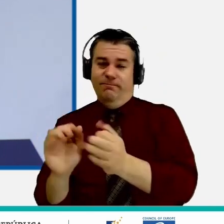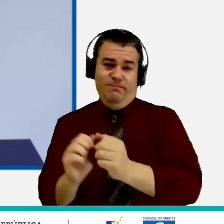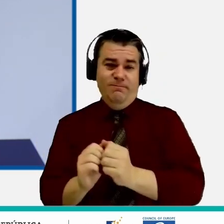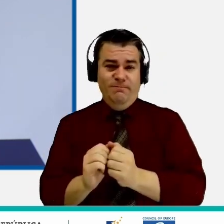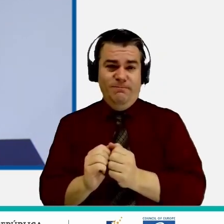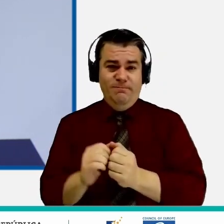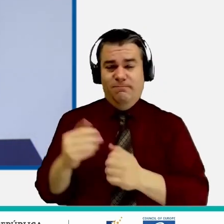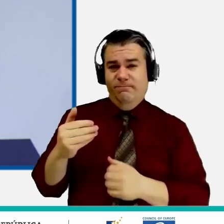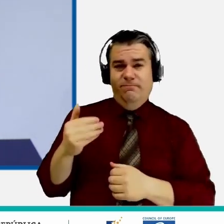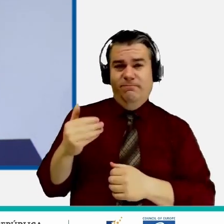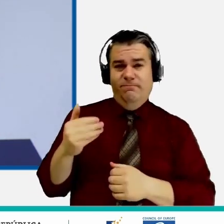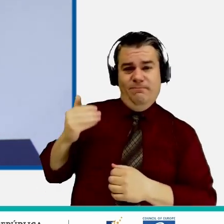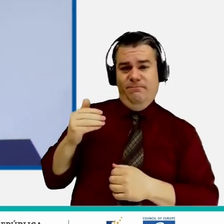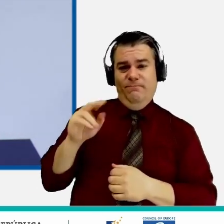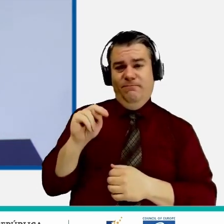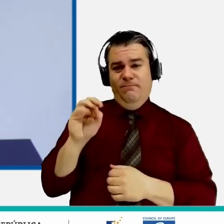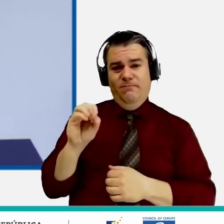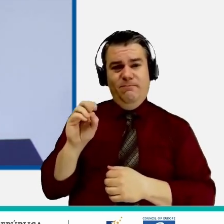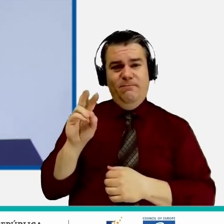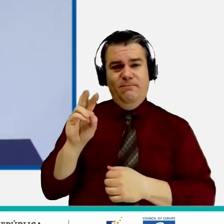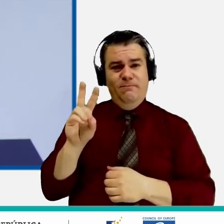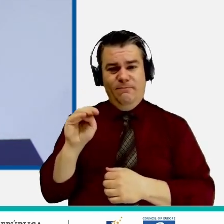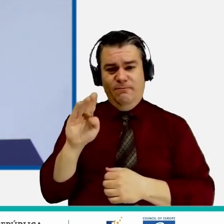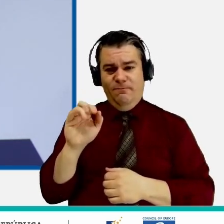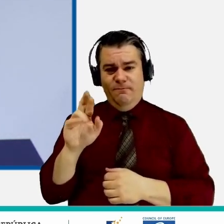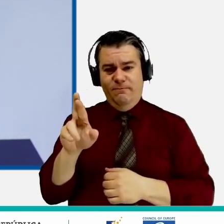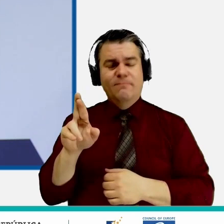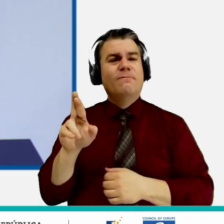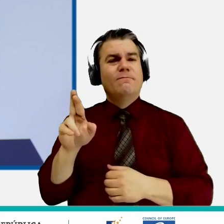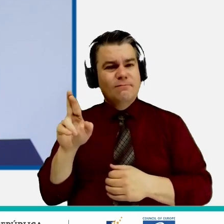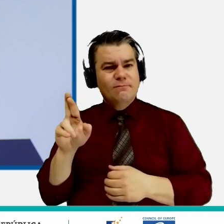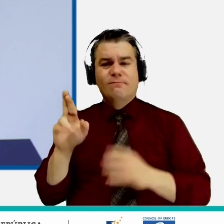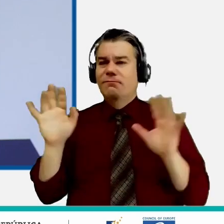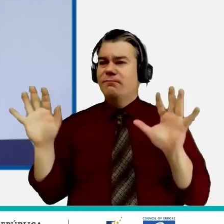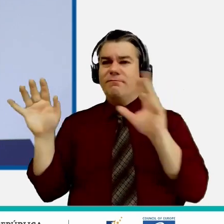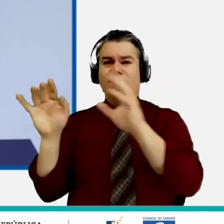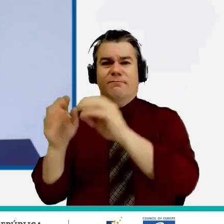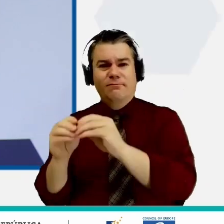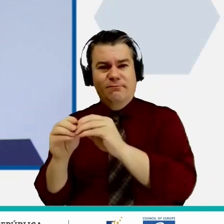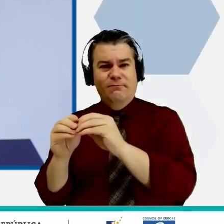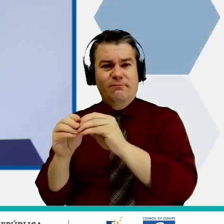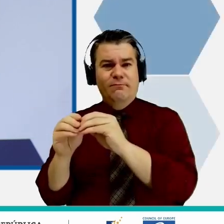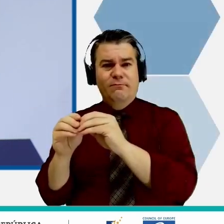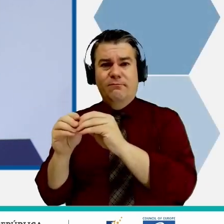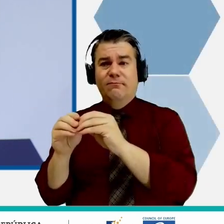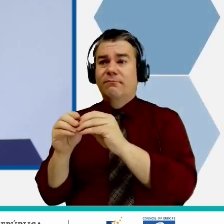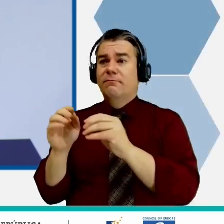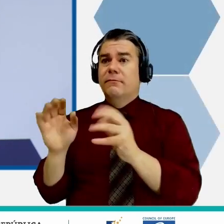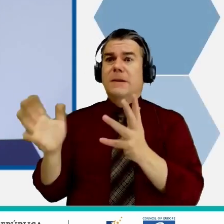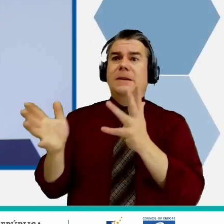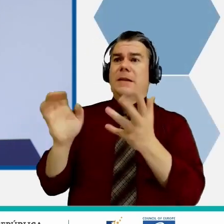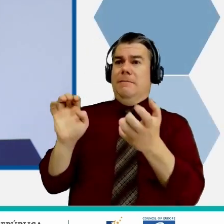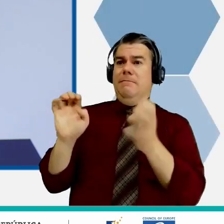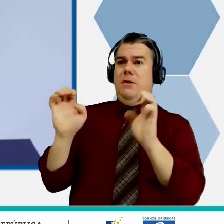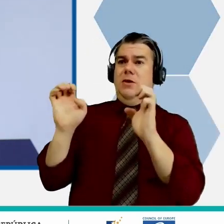«Совещание глав чрезвычайных ведомств стран Центральной Азии». Это мероприятие высокого политического уровня. И итогом этого